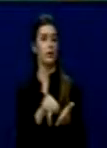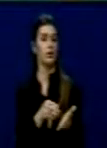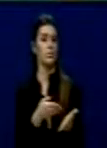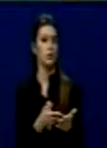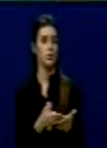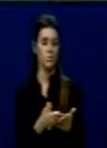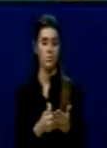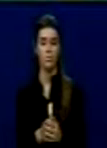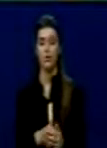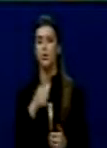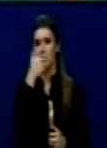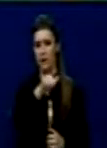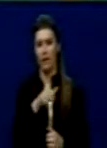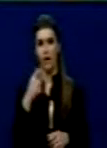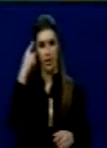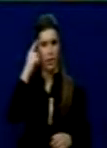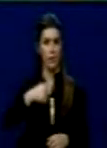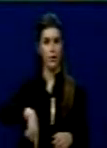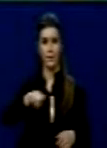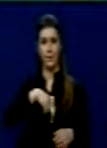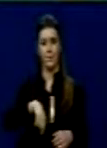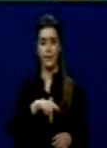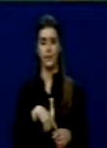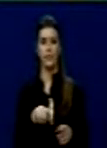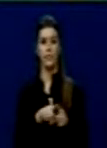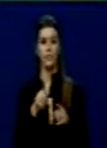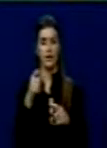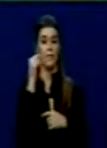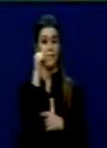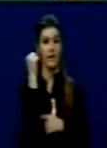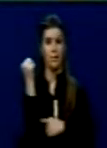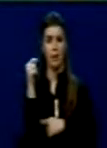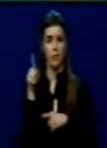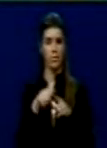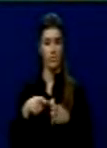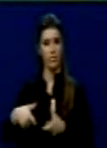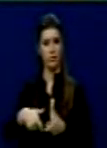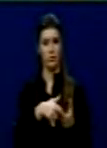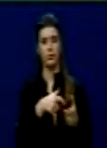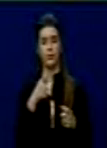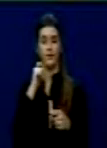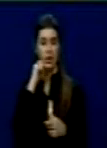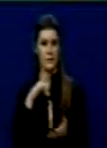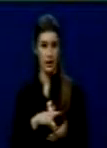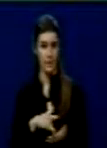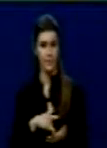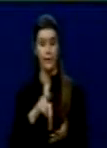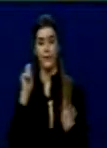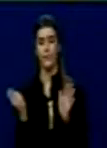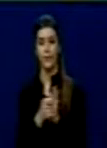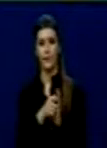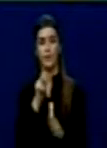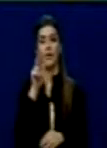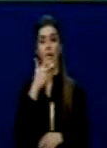është rastësisht? Sepse ne e dimë gjithë që fabrika e tubave e Ferizajit është shritur